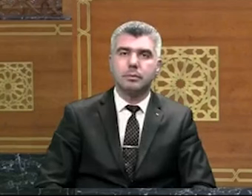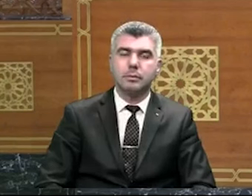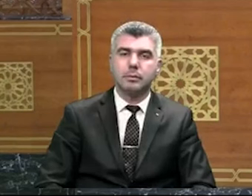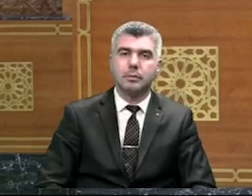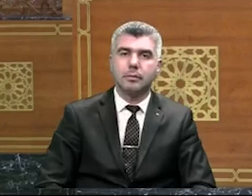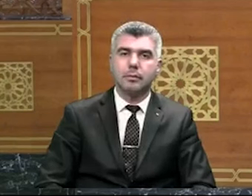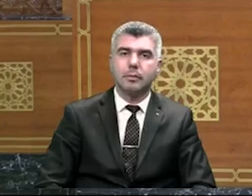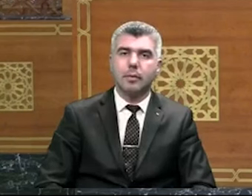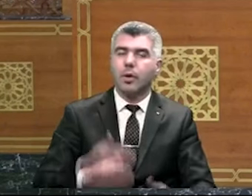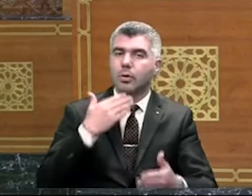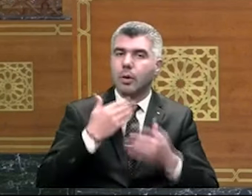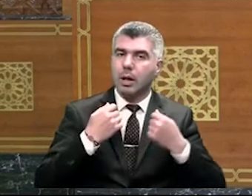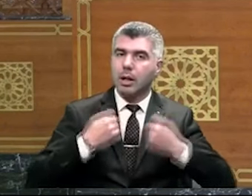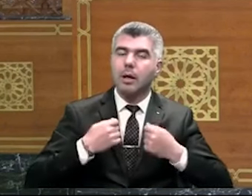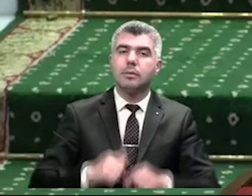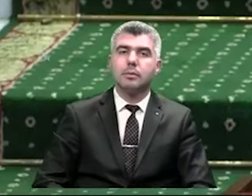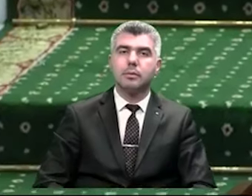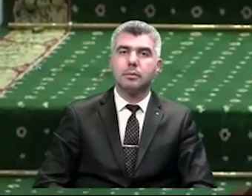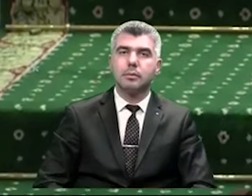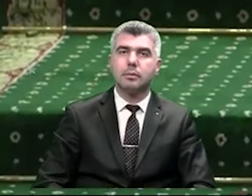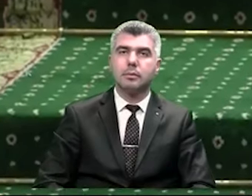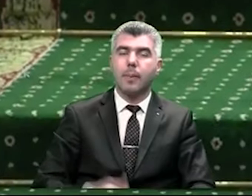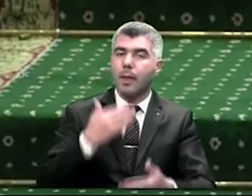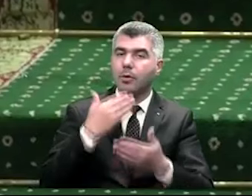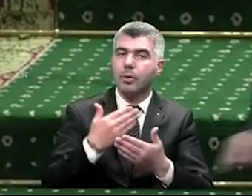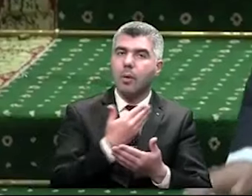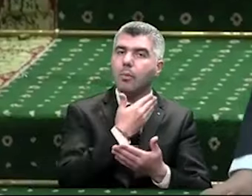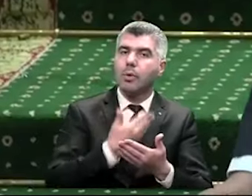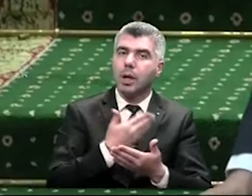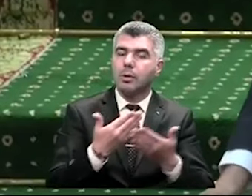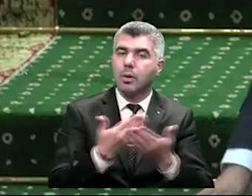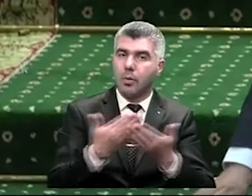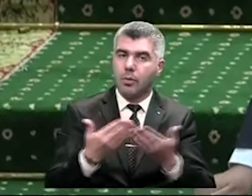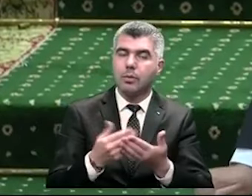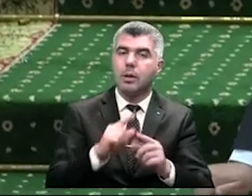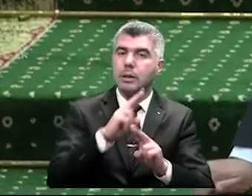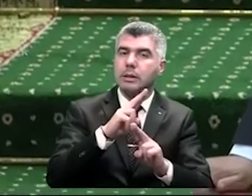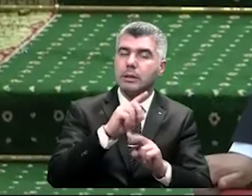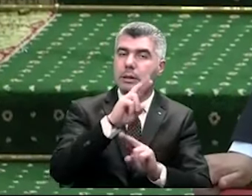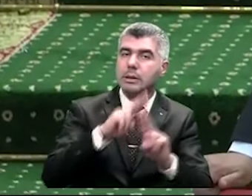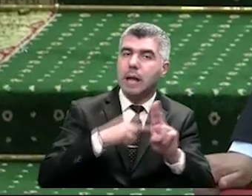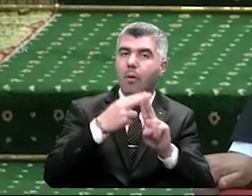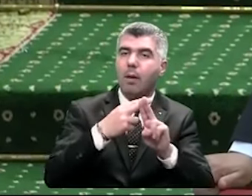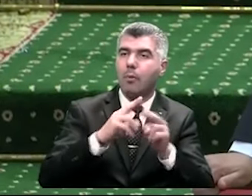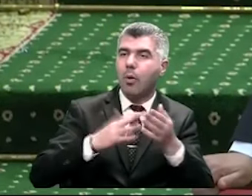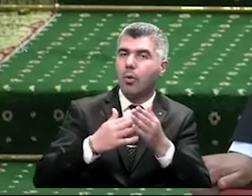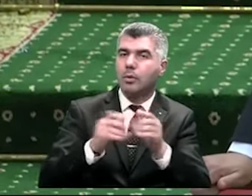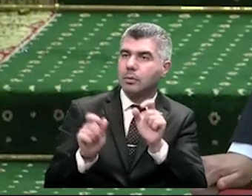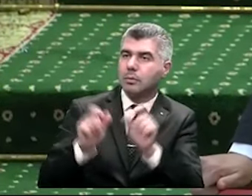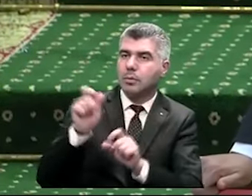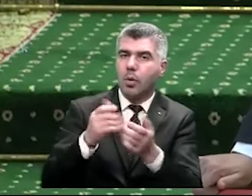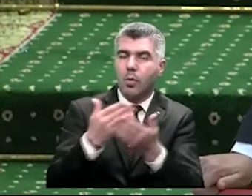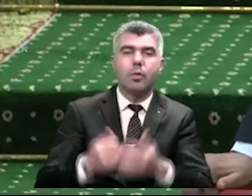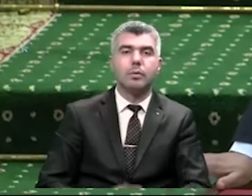التعقيبات الرئيس شكرا السيدات والساده المستشارون على التعقيب ديالكم وعلى التفاعل ديالكم الايجابي انا